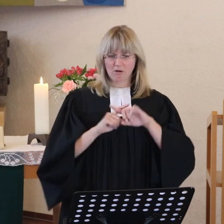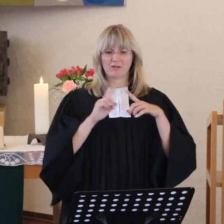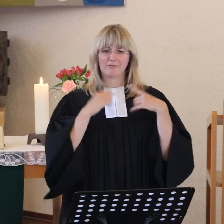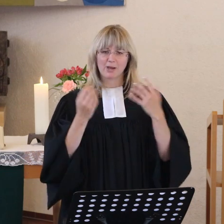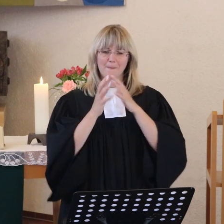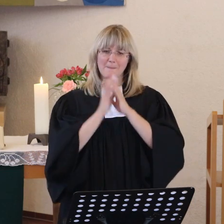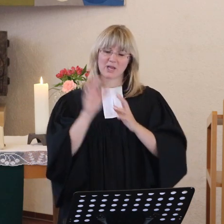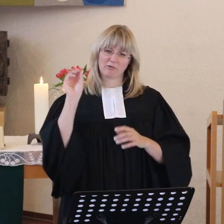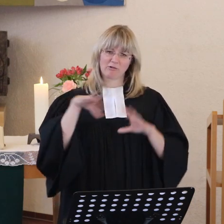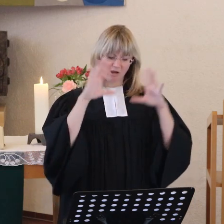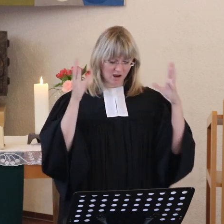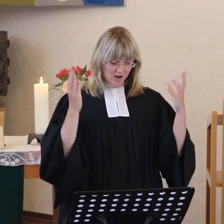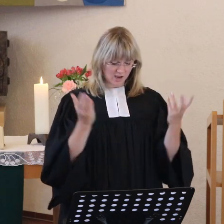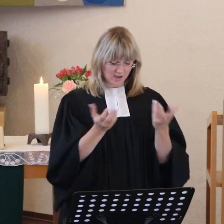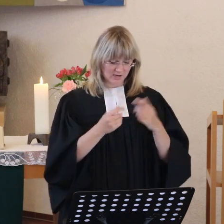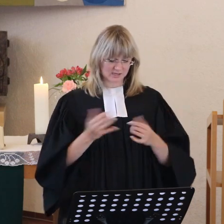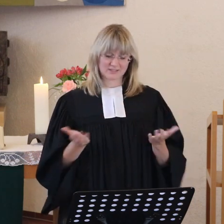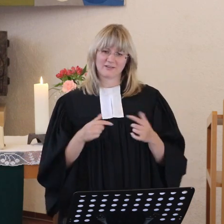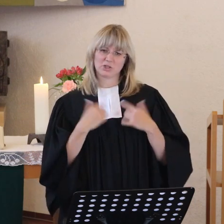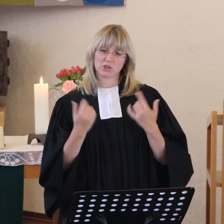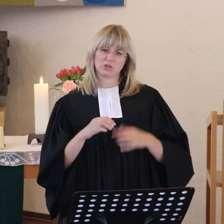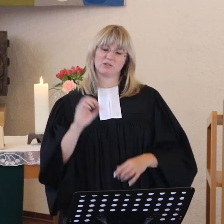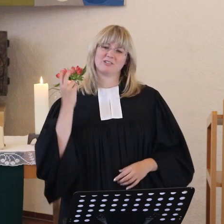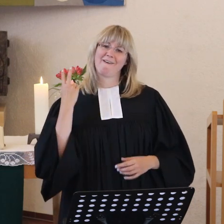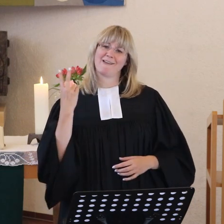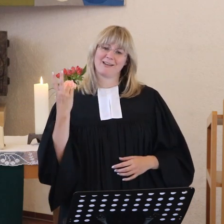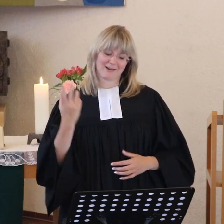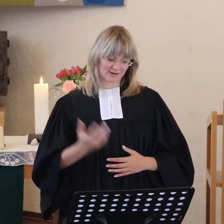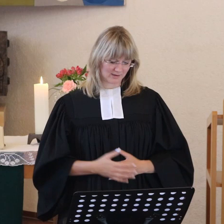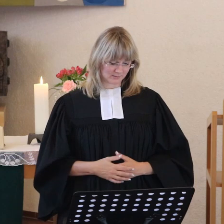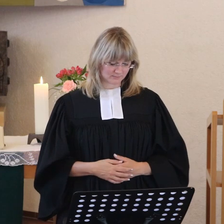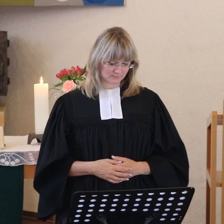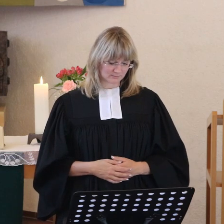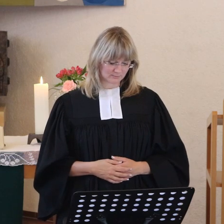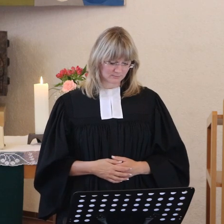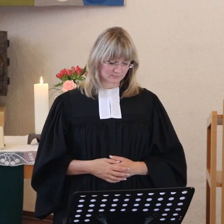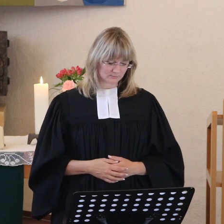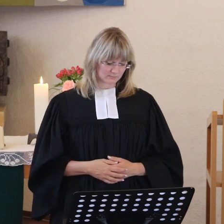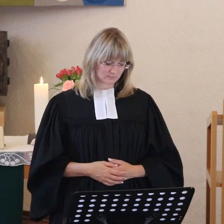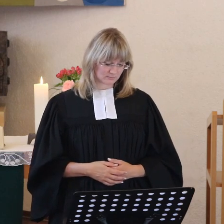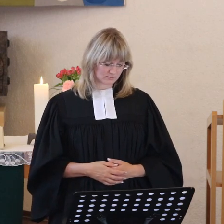Für das, was uns persönlich auf dem Herzen liegt.